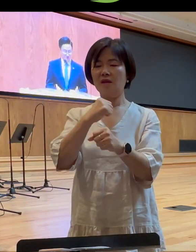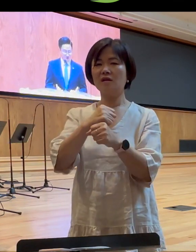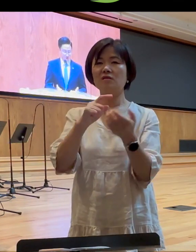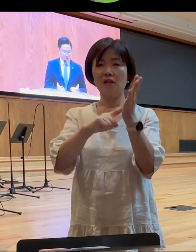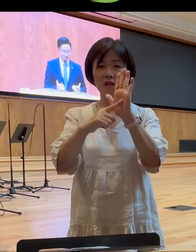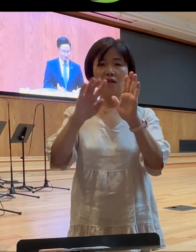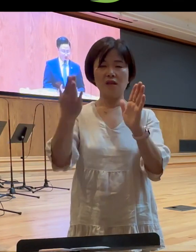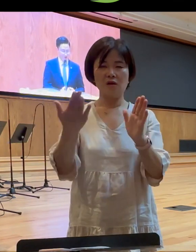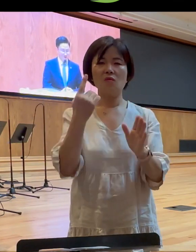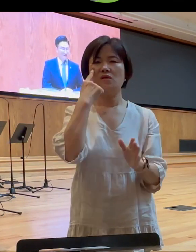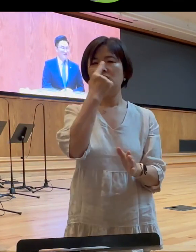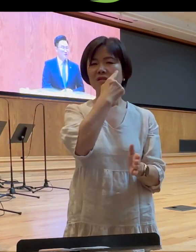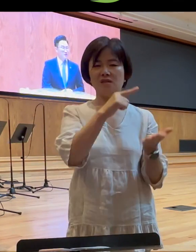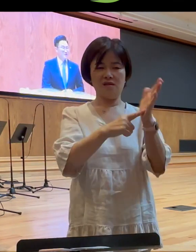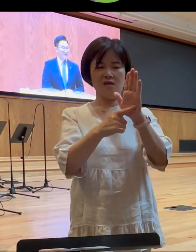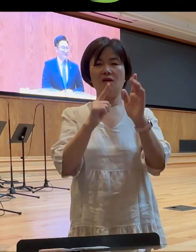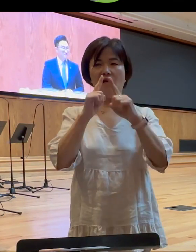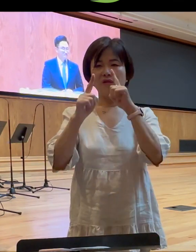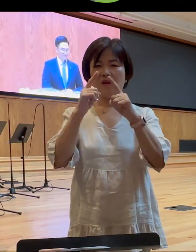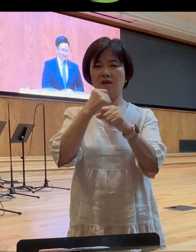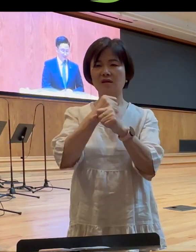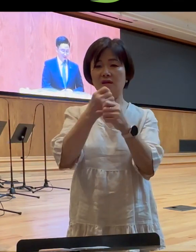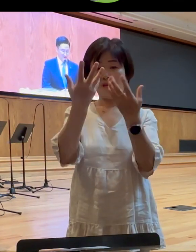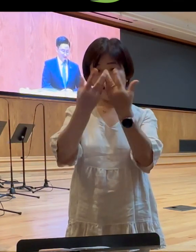표현하고 또 증언하는 내용입니다.